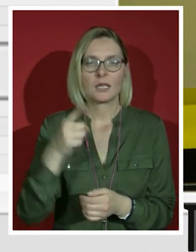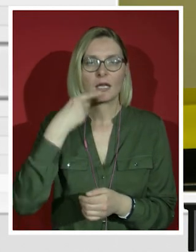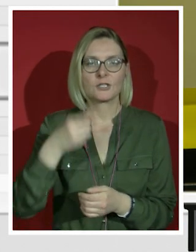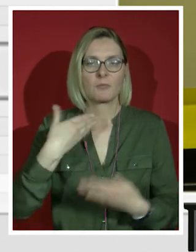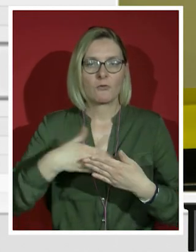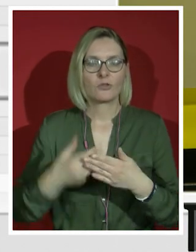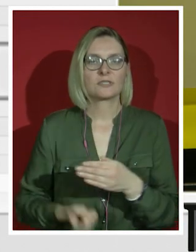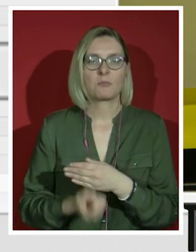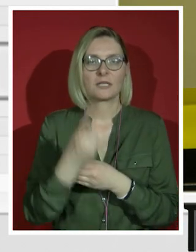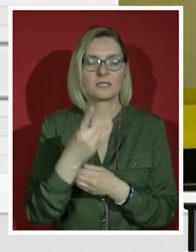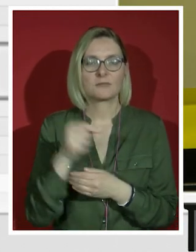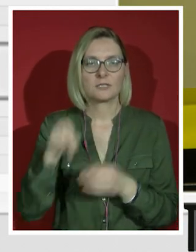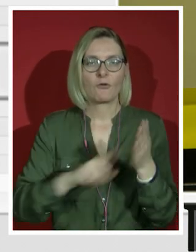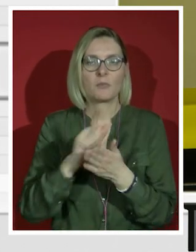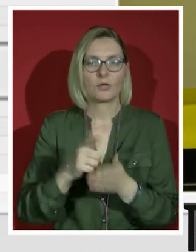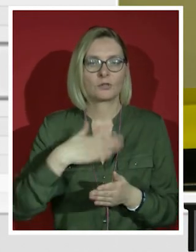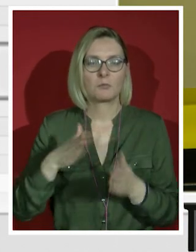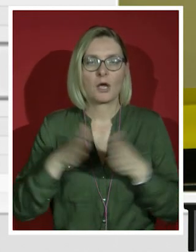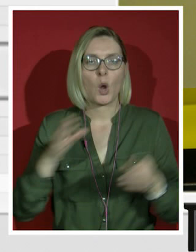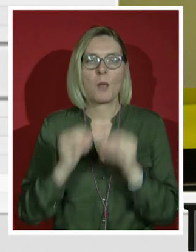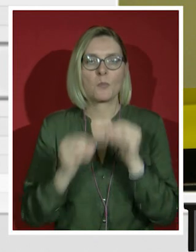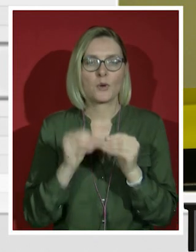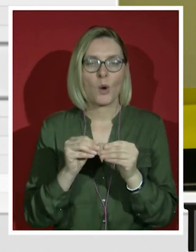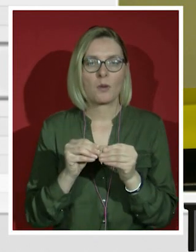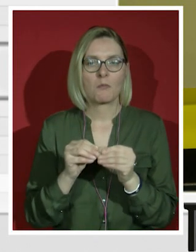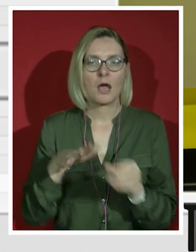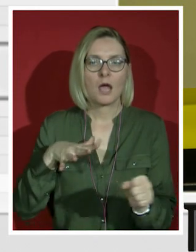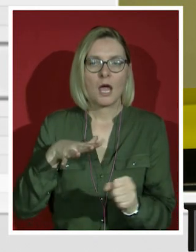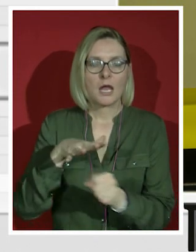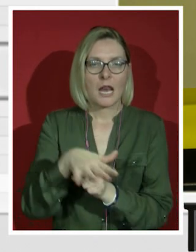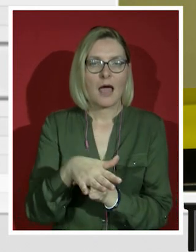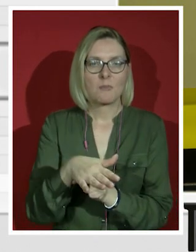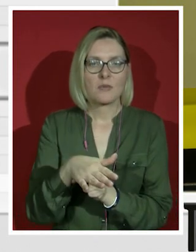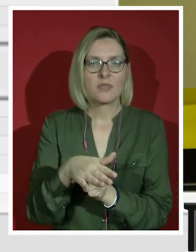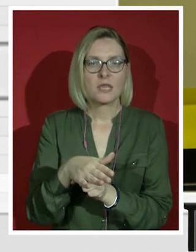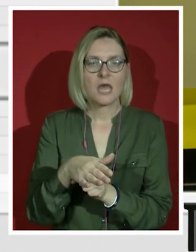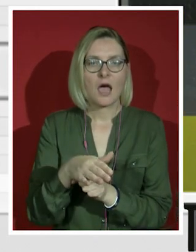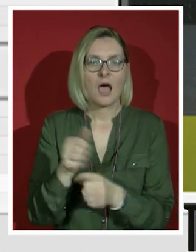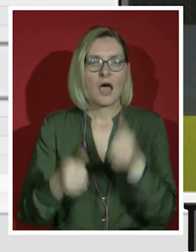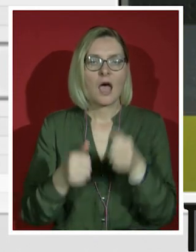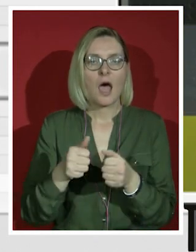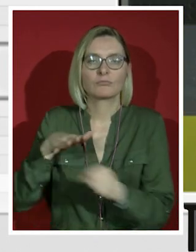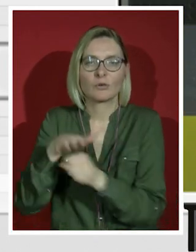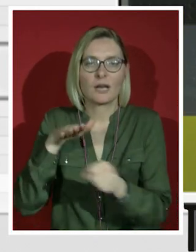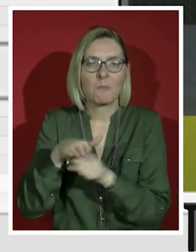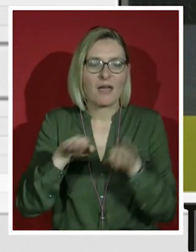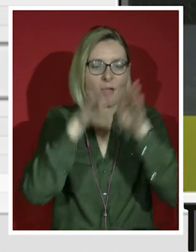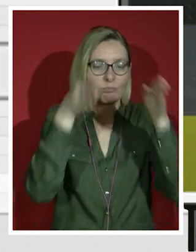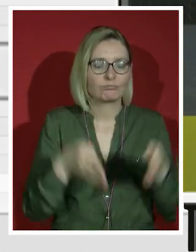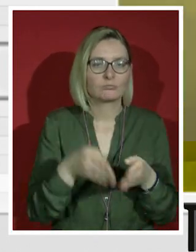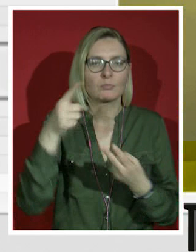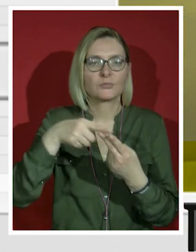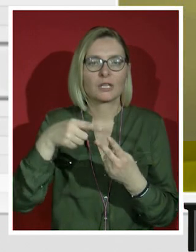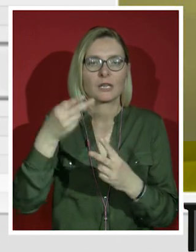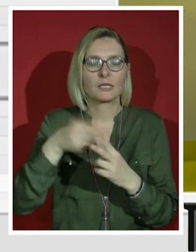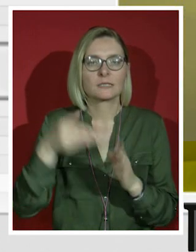однос на предизвиците, овој период имаме огромен проблем и со напади на, на диви животни, односно на мечка. Минатата